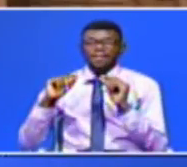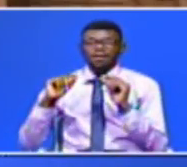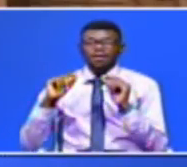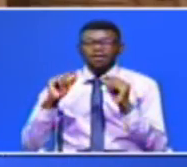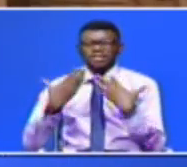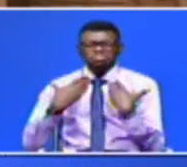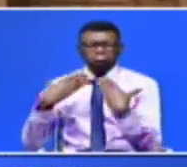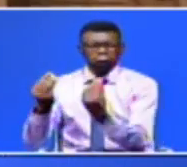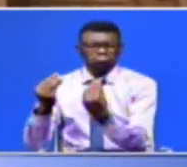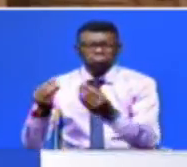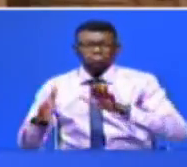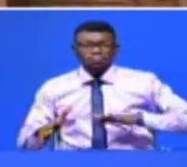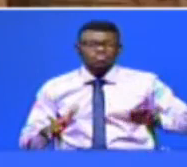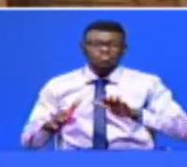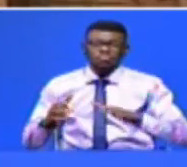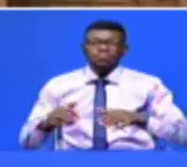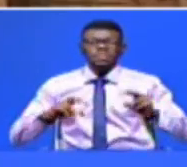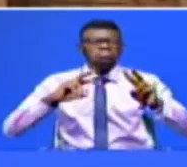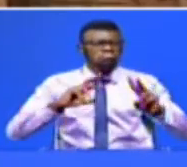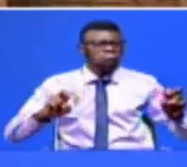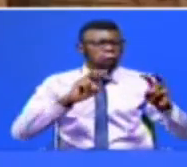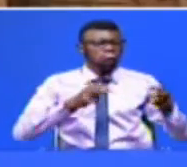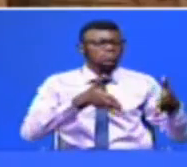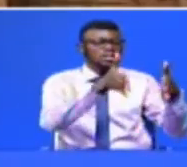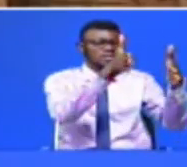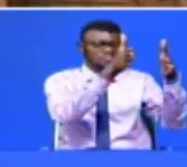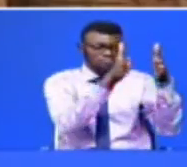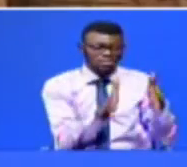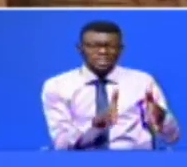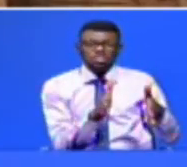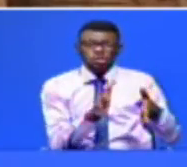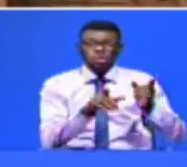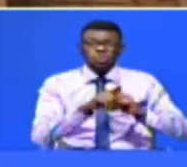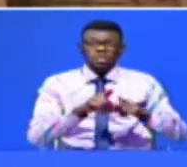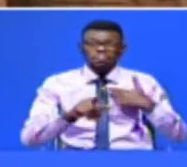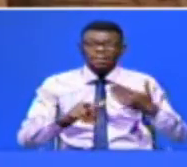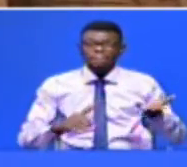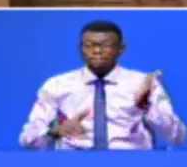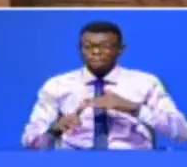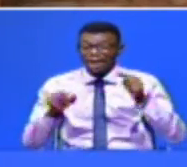mahali kutafuta mtu. Wakati nilikuja hapa tena,